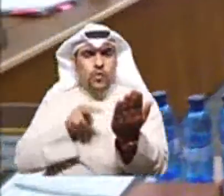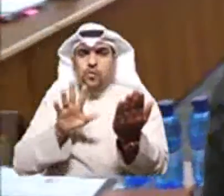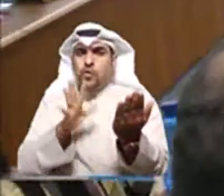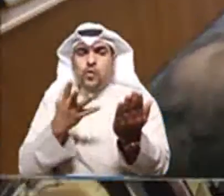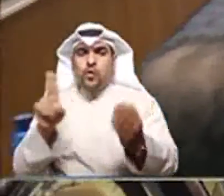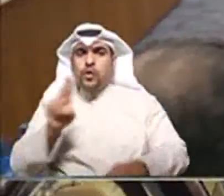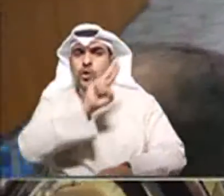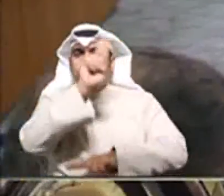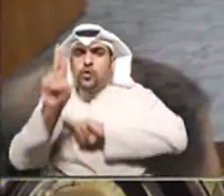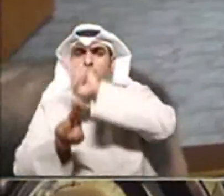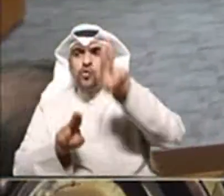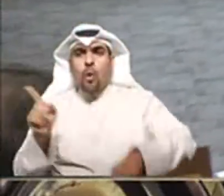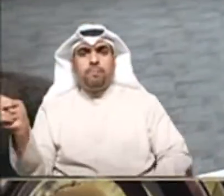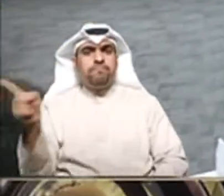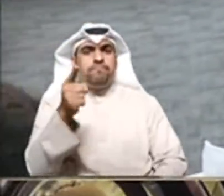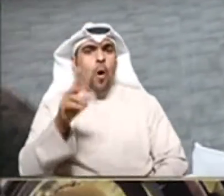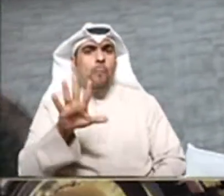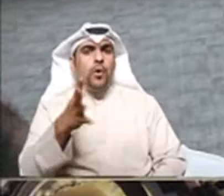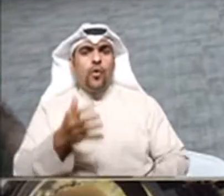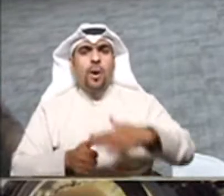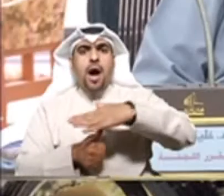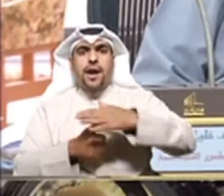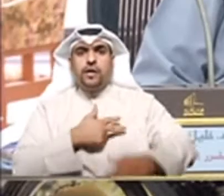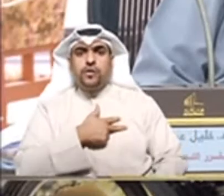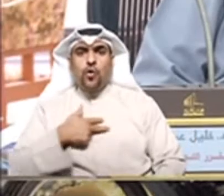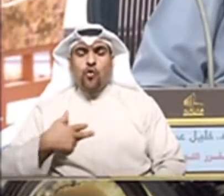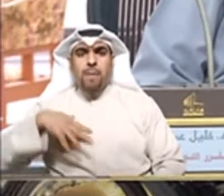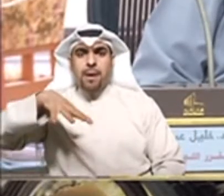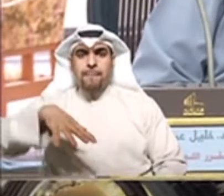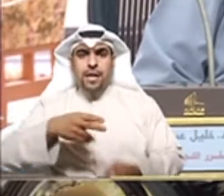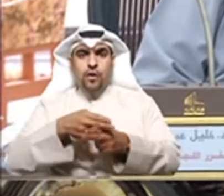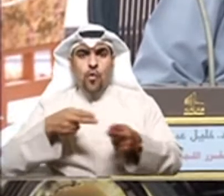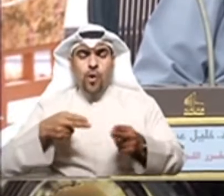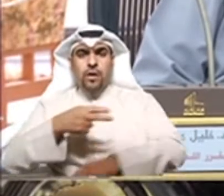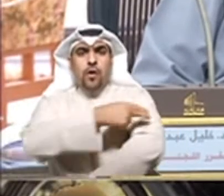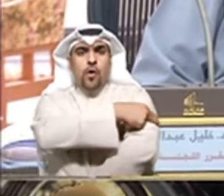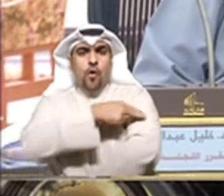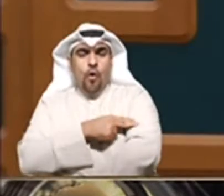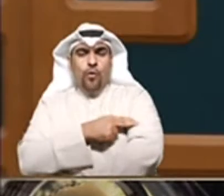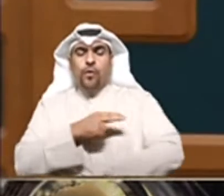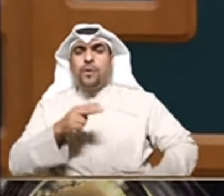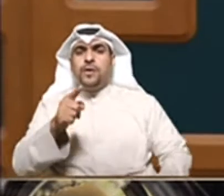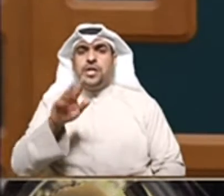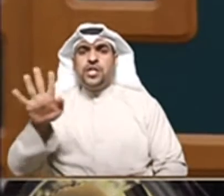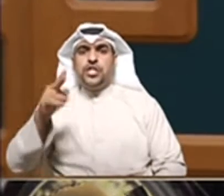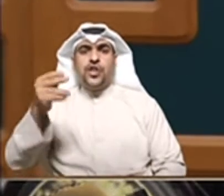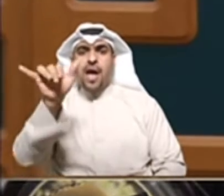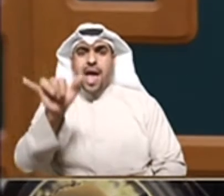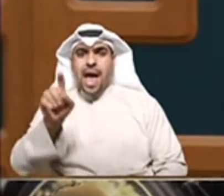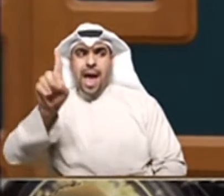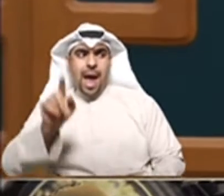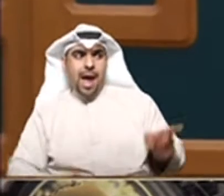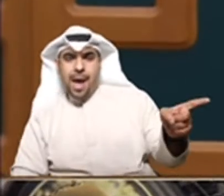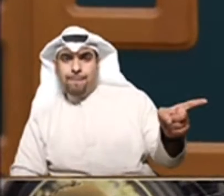الاستجواب المقدم لسمو رئيس مجلس الوزراء من قبل النائب شعيب المويزري، والذي وجهت له الدعوة للقائها يوم